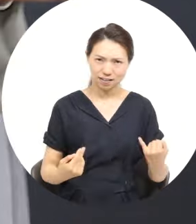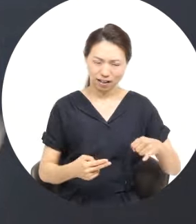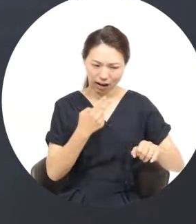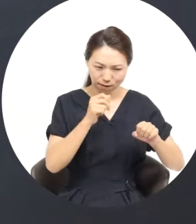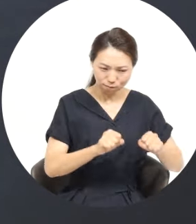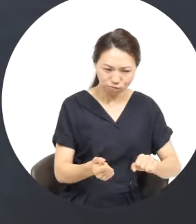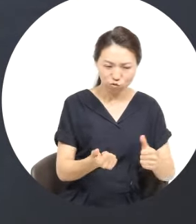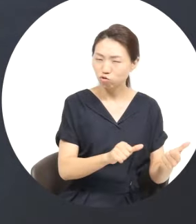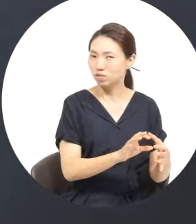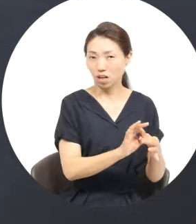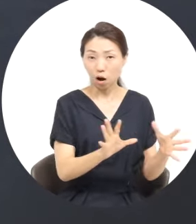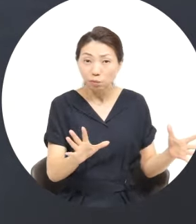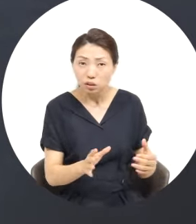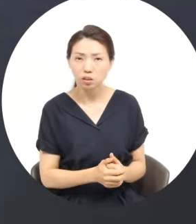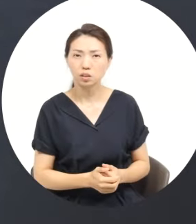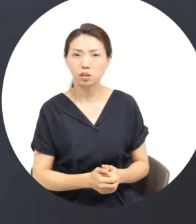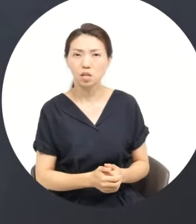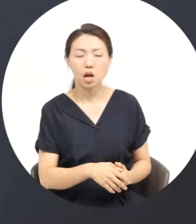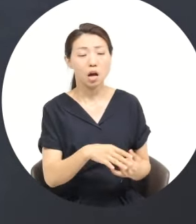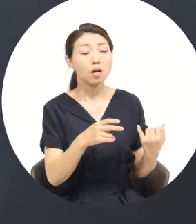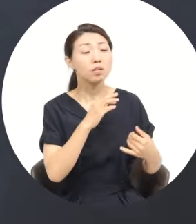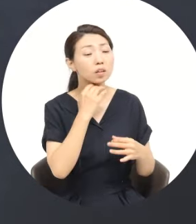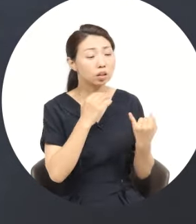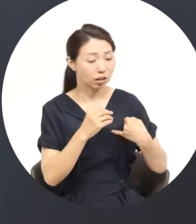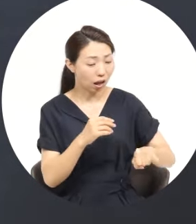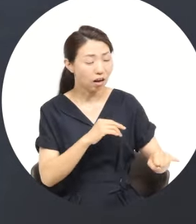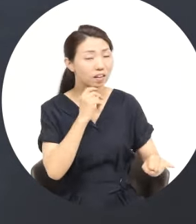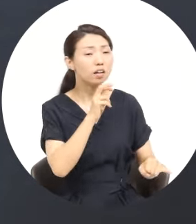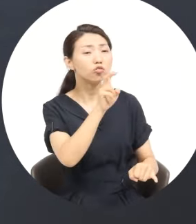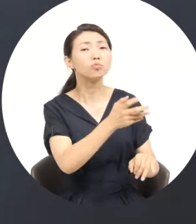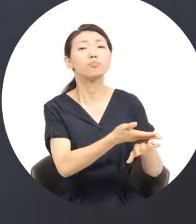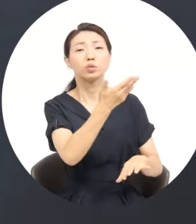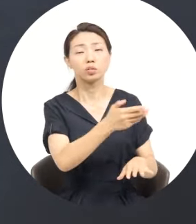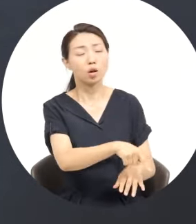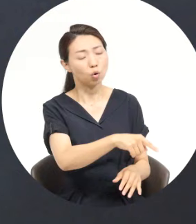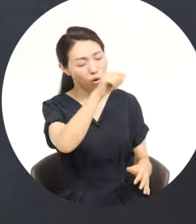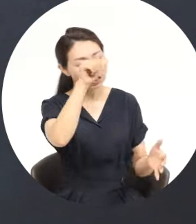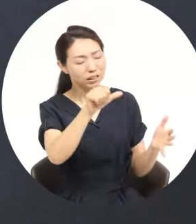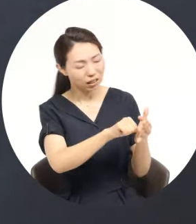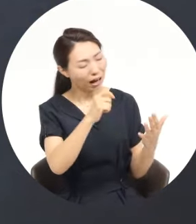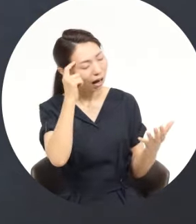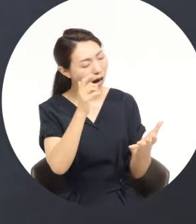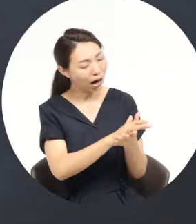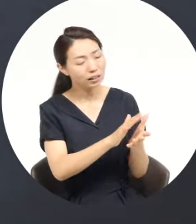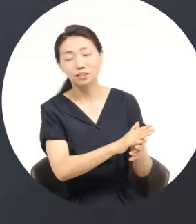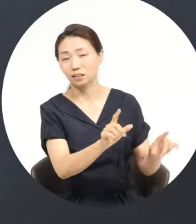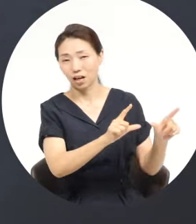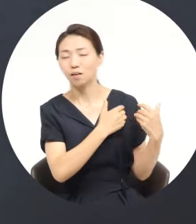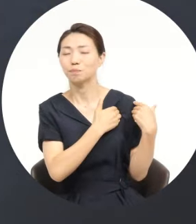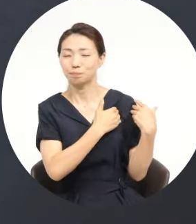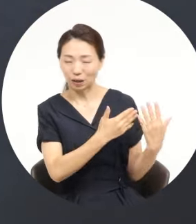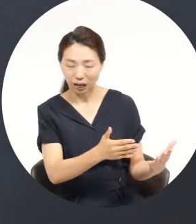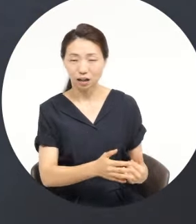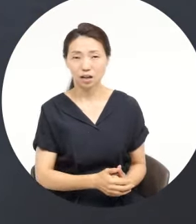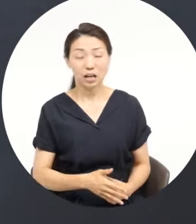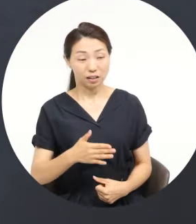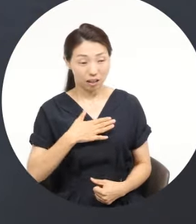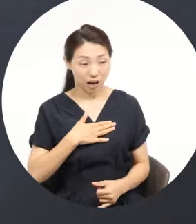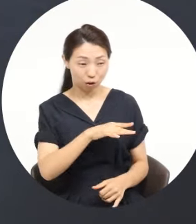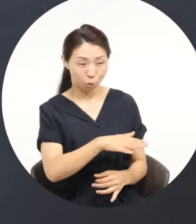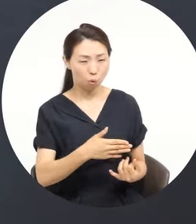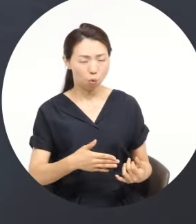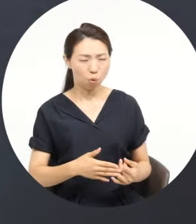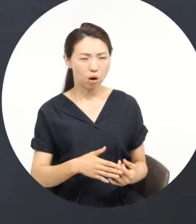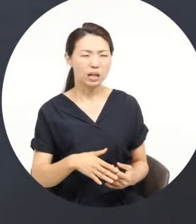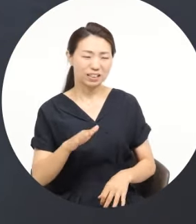죽든지 살든지 20살이 넘었으니까 이제 네 인생 네가 사는 거고 엄마는 잘했든 못했든 내